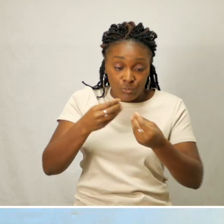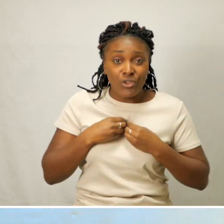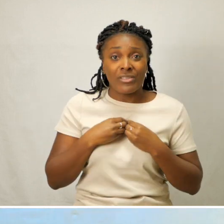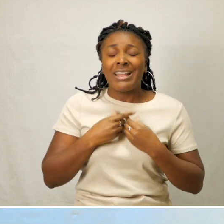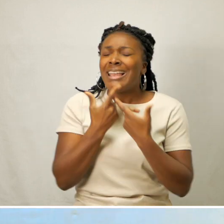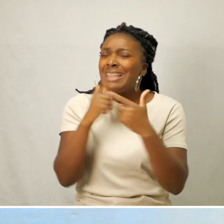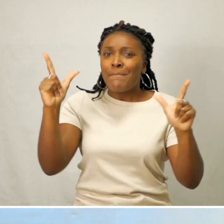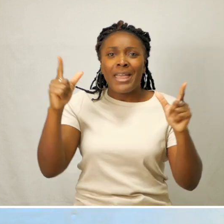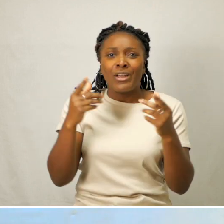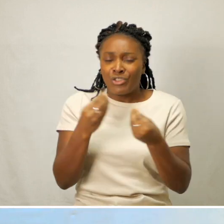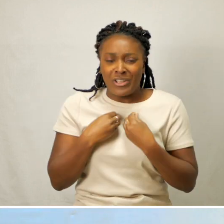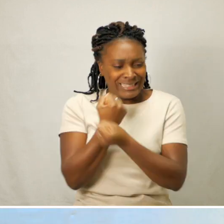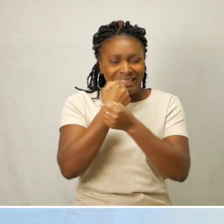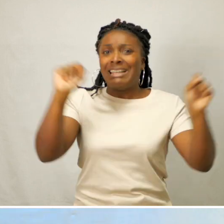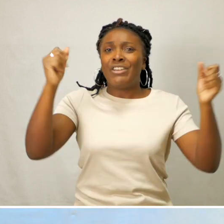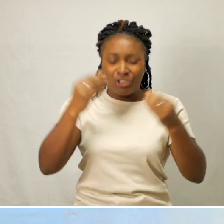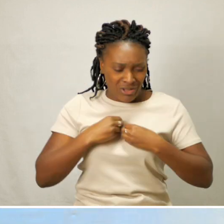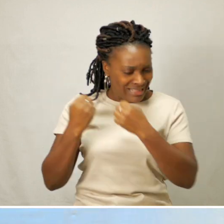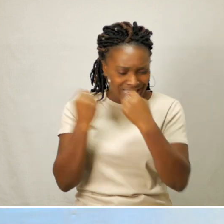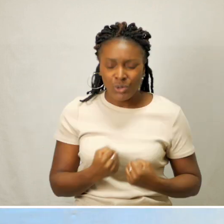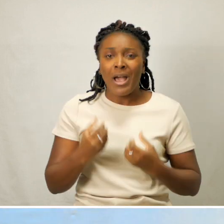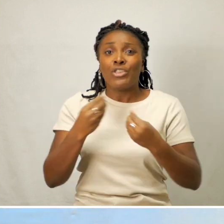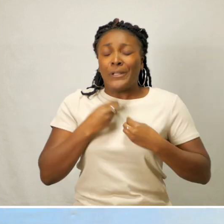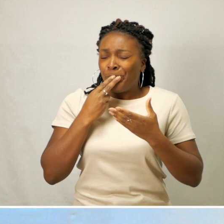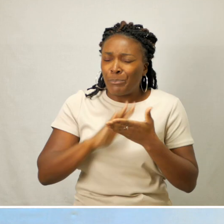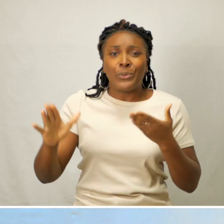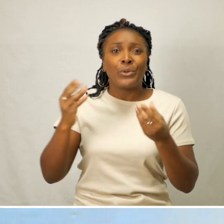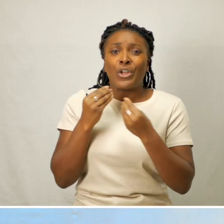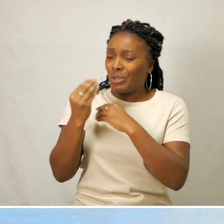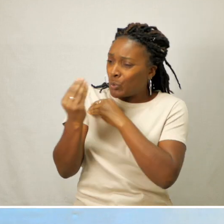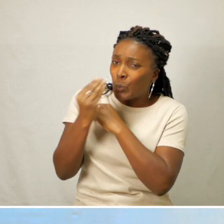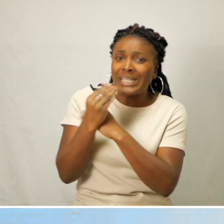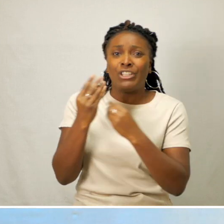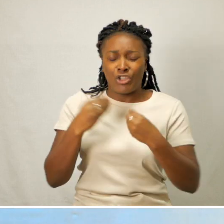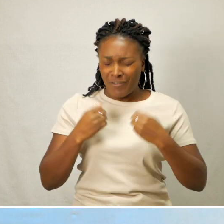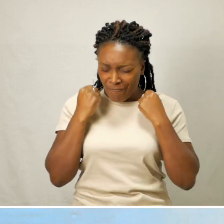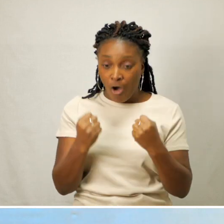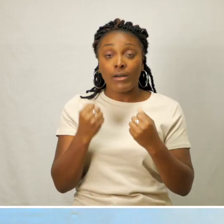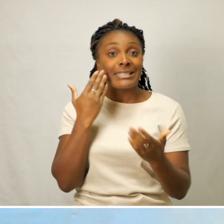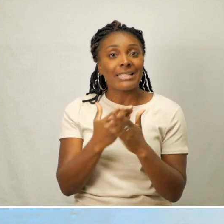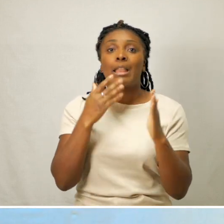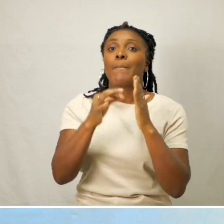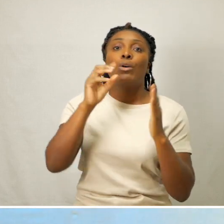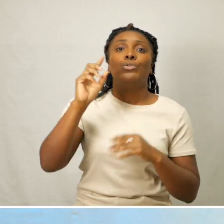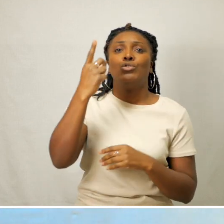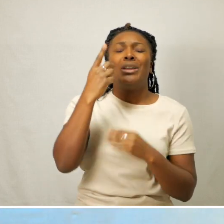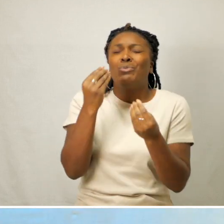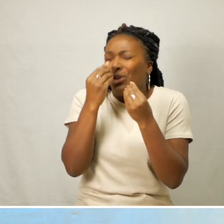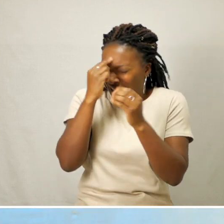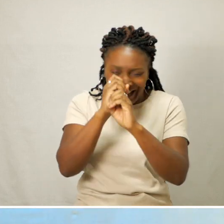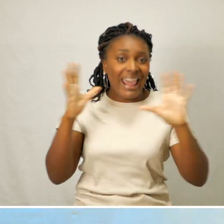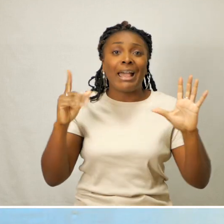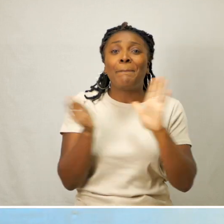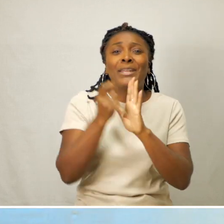nous affranchit, elle nous nettoie, elle nous purifie, elle nous nourrit, elle nous fortifie. Ça, c'est la parole de Dieu. Elle nous éclaire quand nous